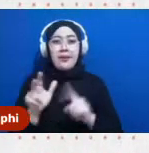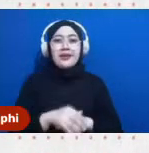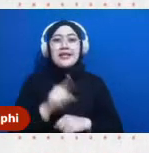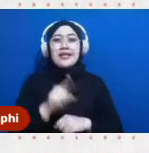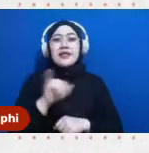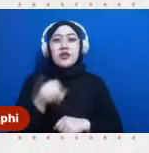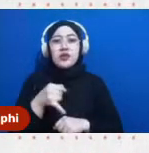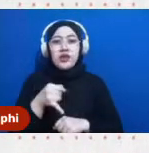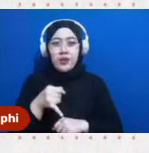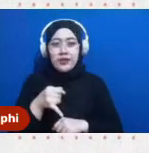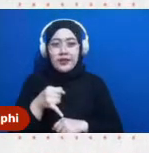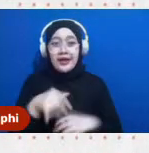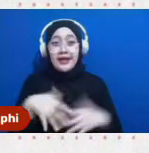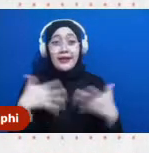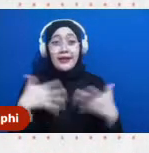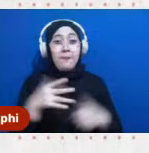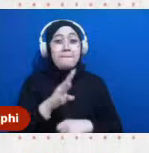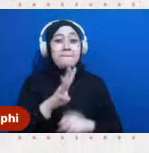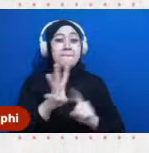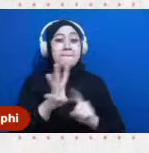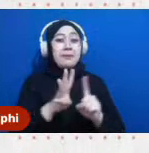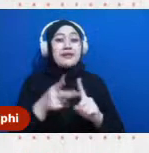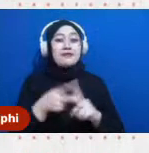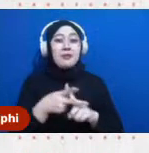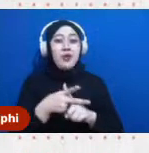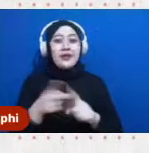Januari, atau 14 Februari?